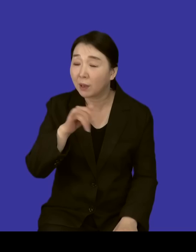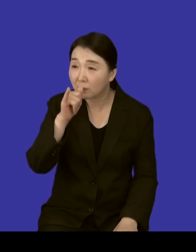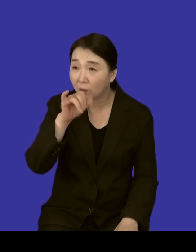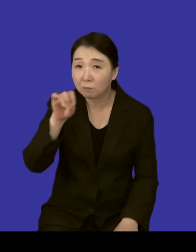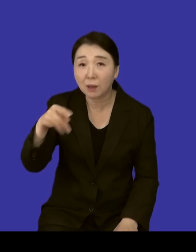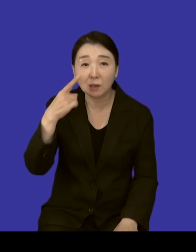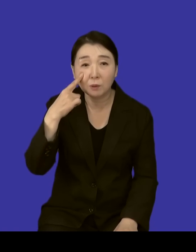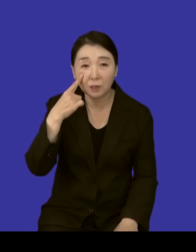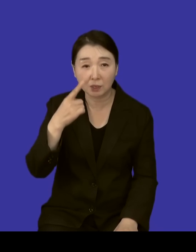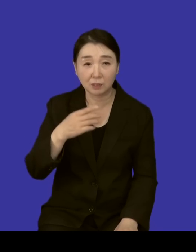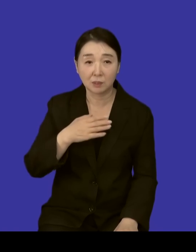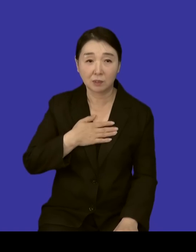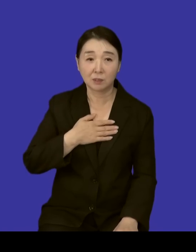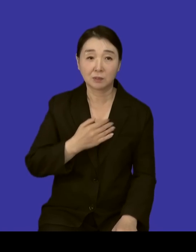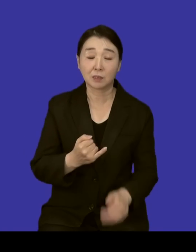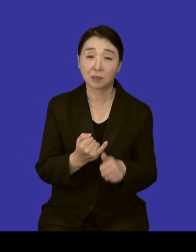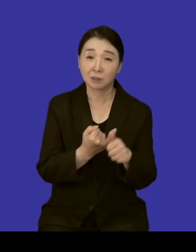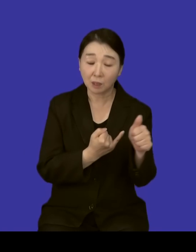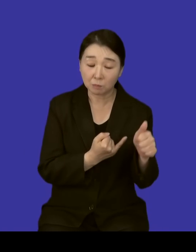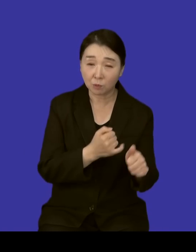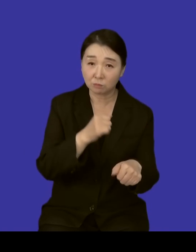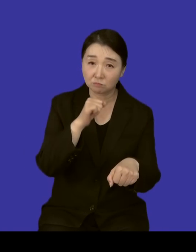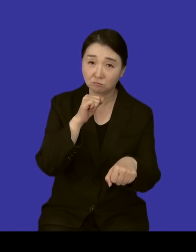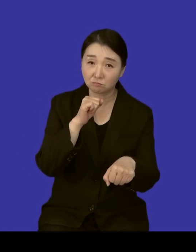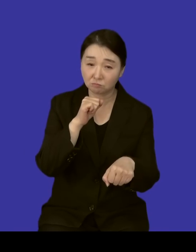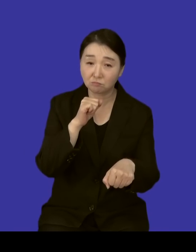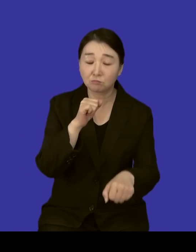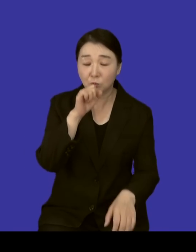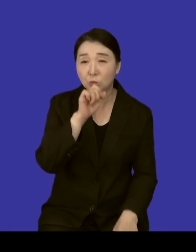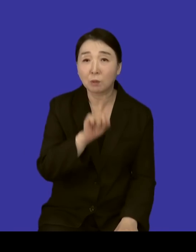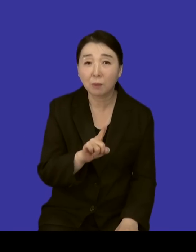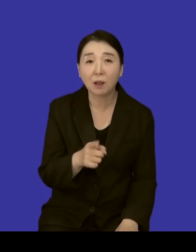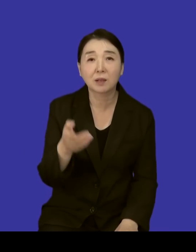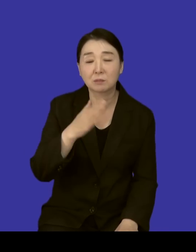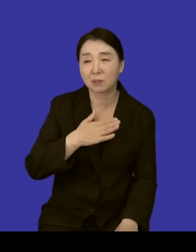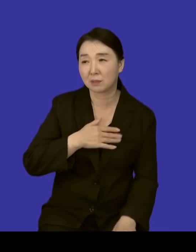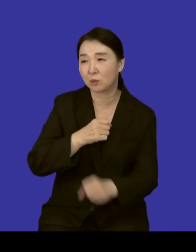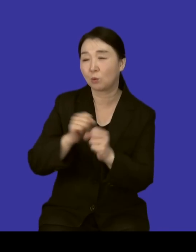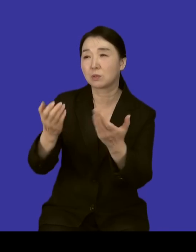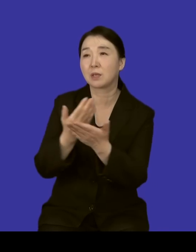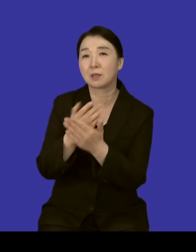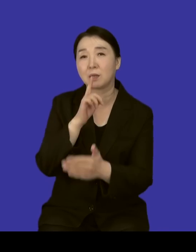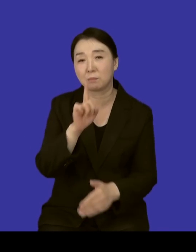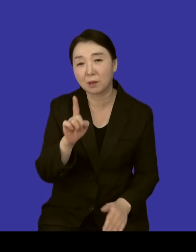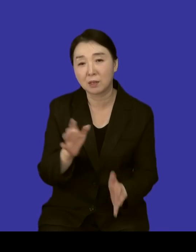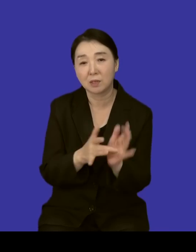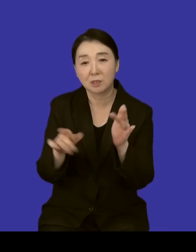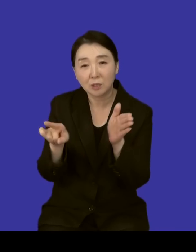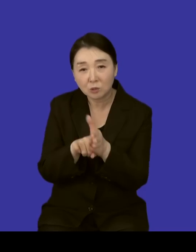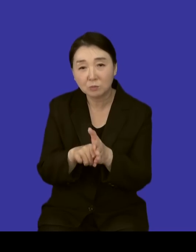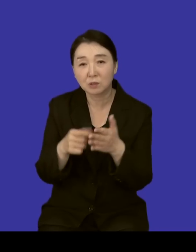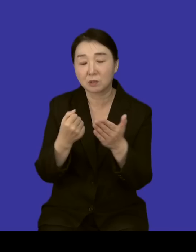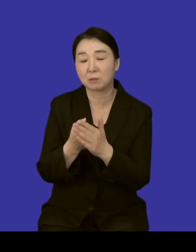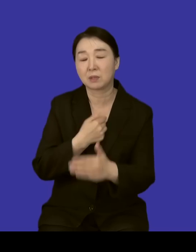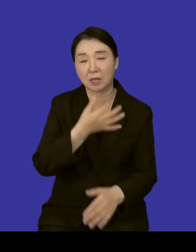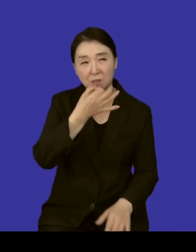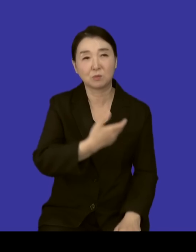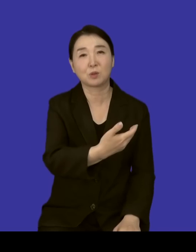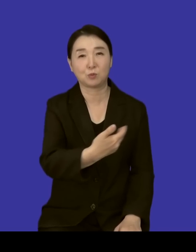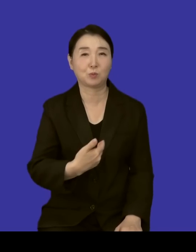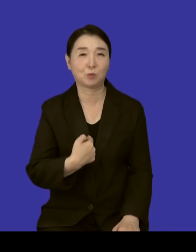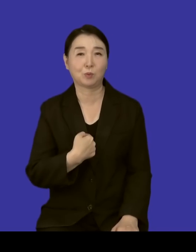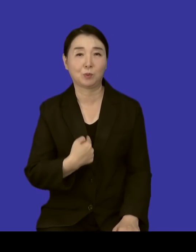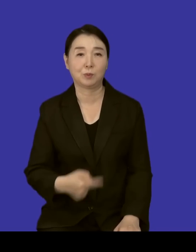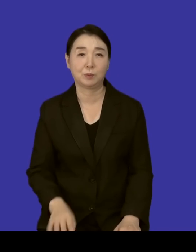자기 같은 남편이 없다고 그러더니 자기 용서하라. 예, 예수 믿는 것 때문에 얼마나 나를 힘들게 했나